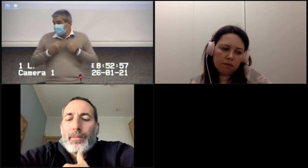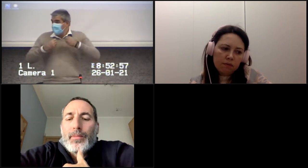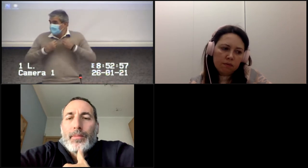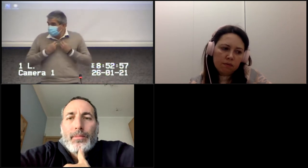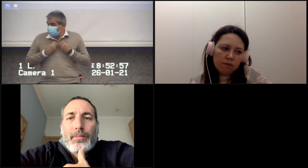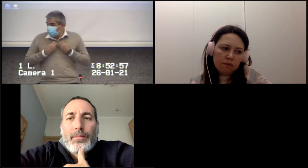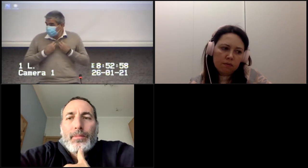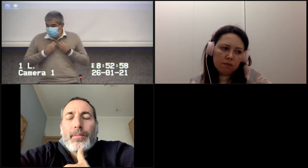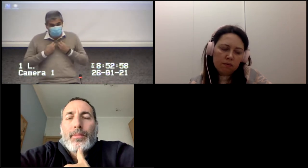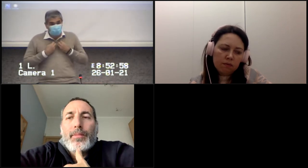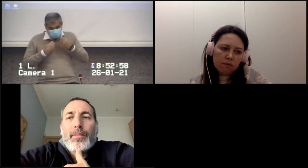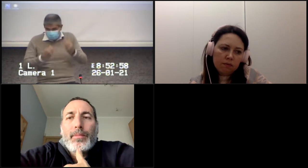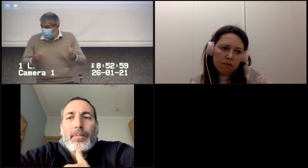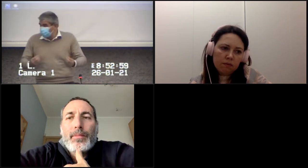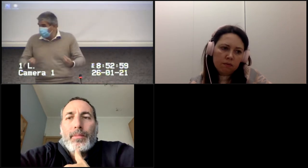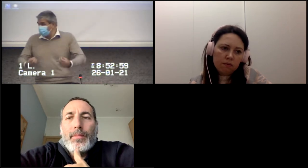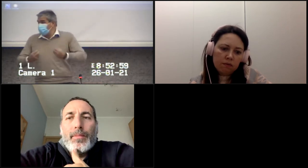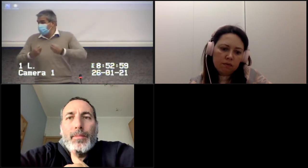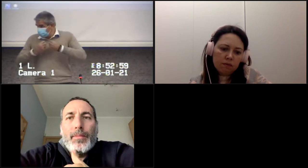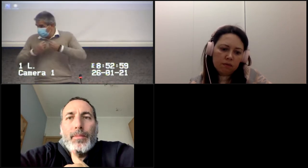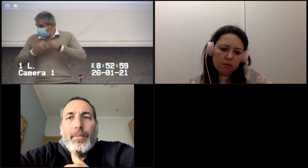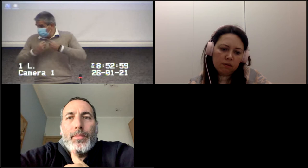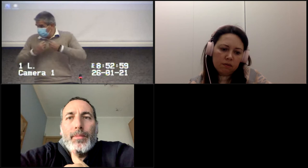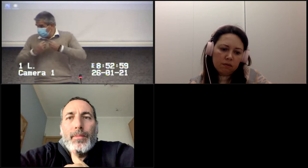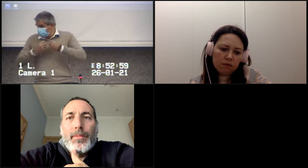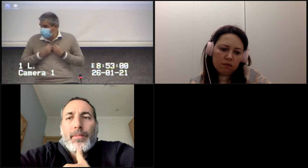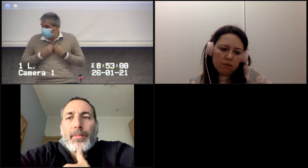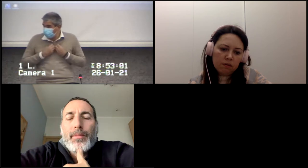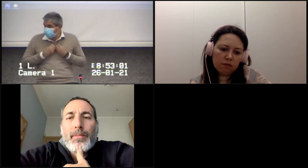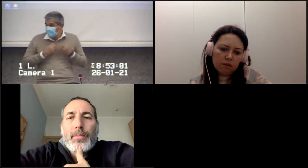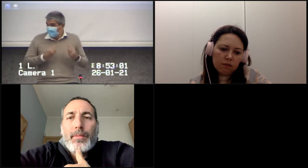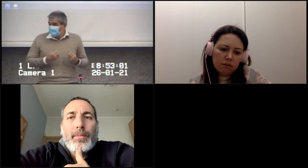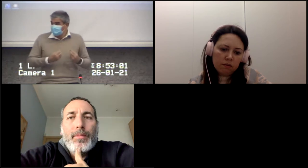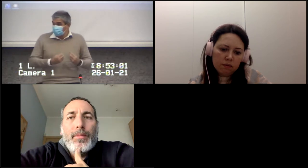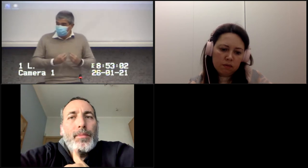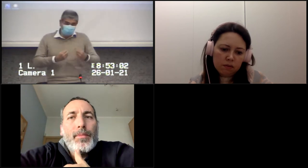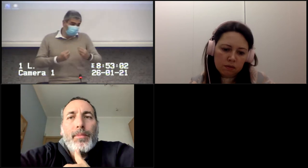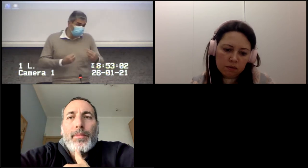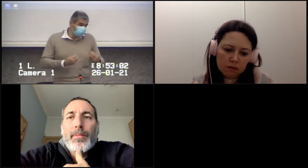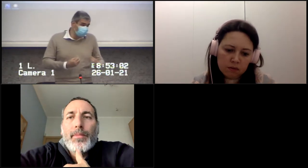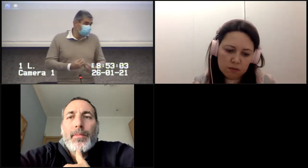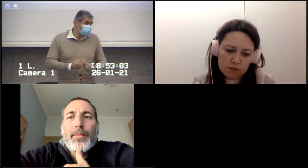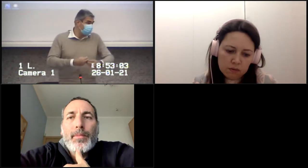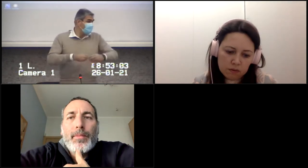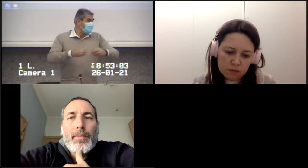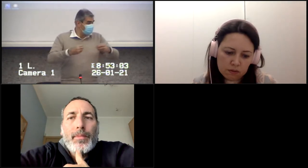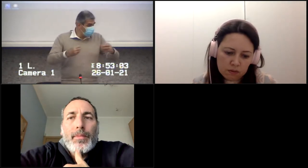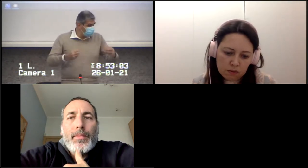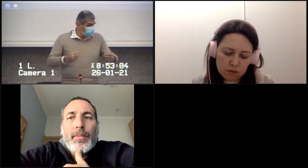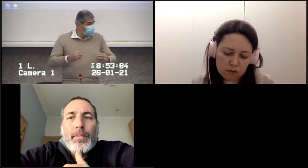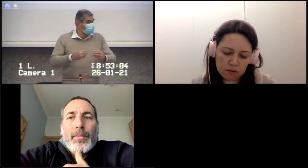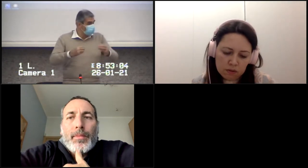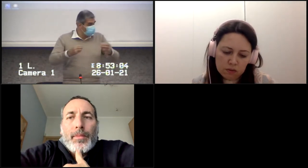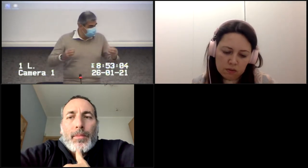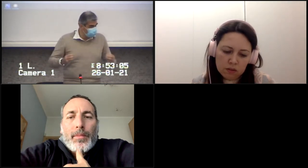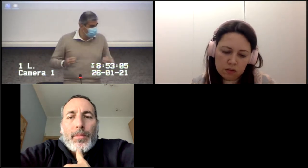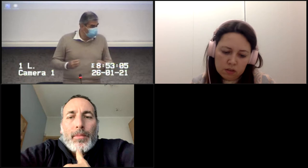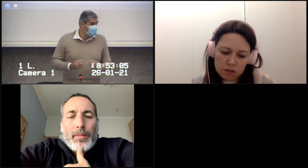ci diciamo grazie Regione, ma continuiamo a governare noi da questo punto di vista